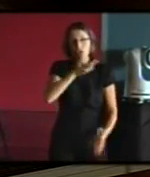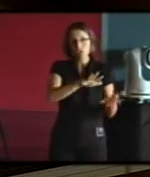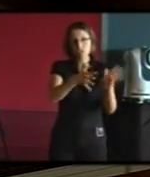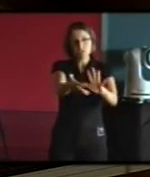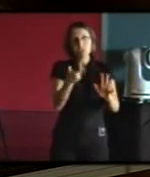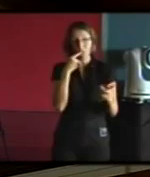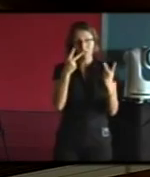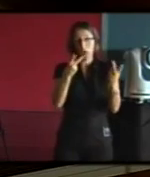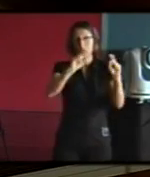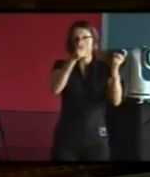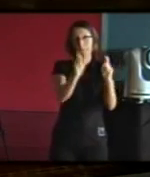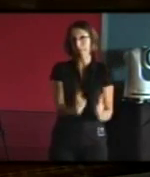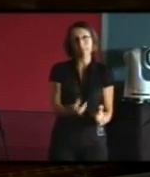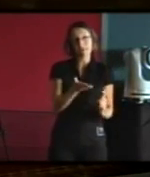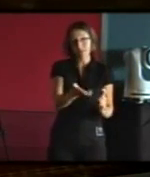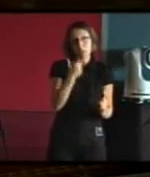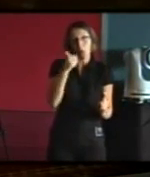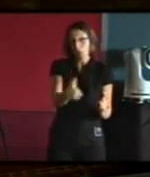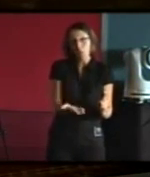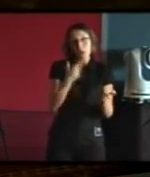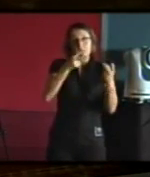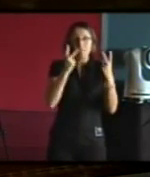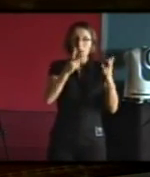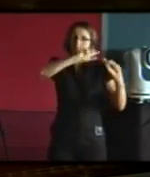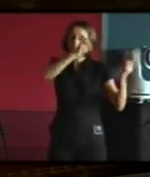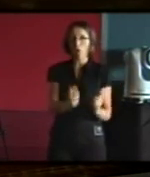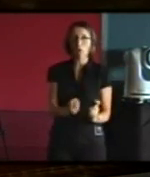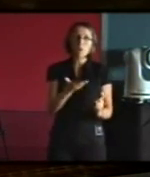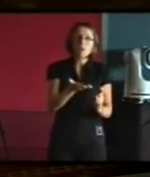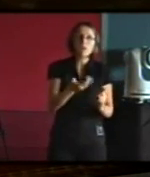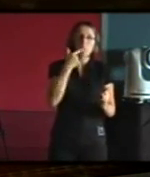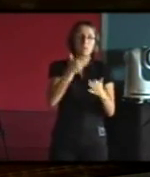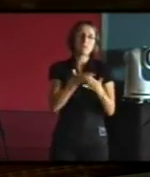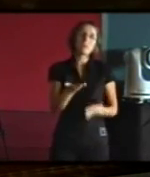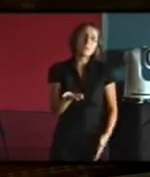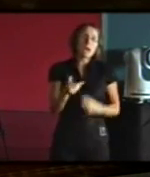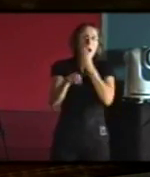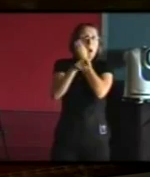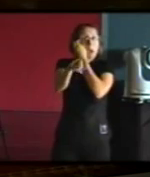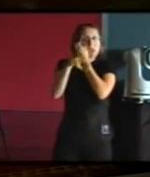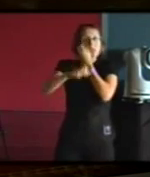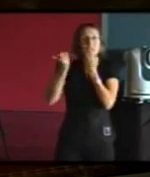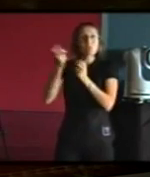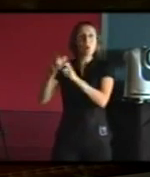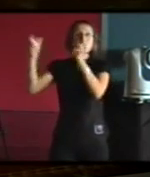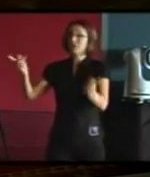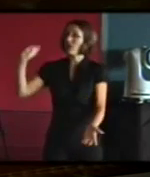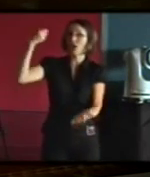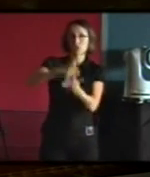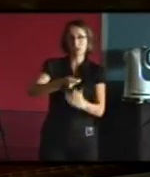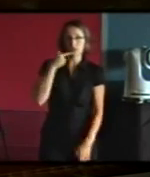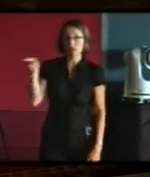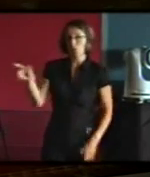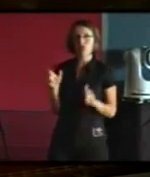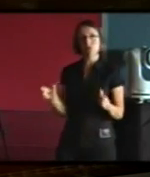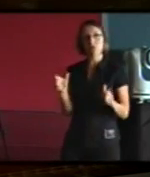valeur qui est de votre patrimoine se produit à grande vitesse. C'est un bonheur pour celui qui va les acheter à la casse, à quasiment la